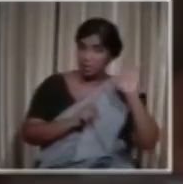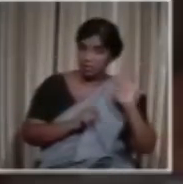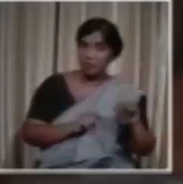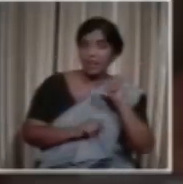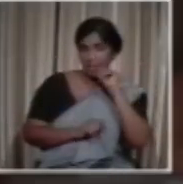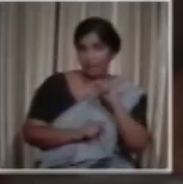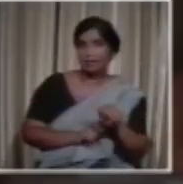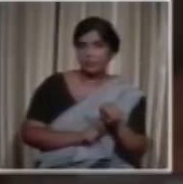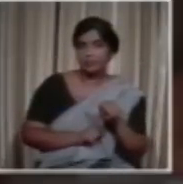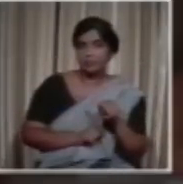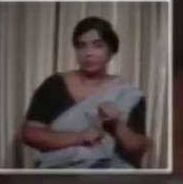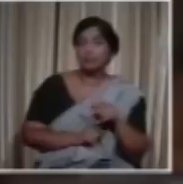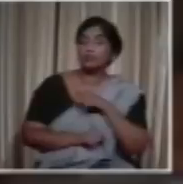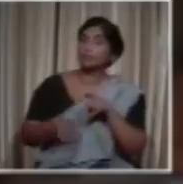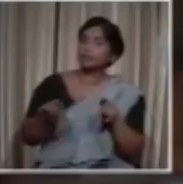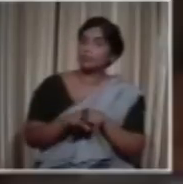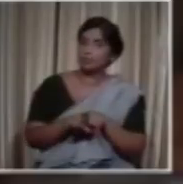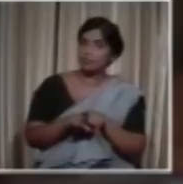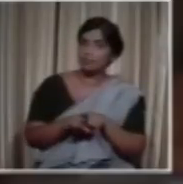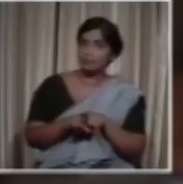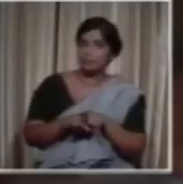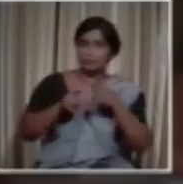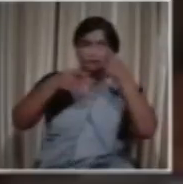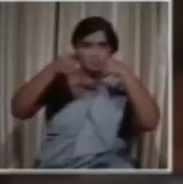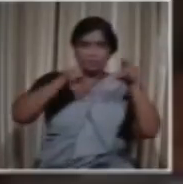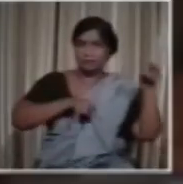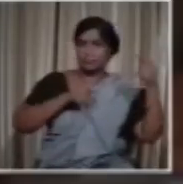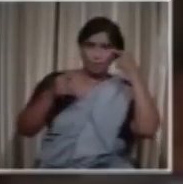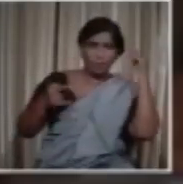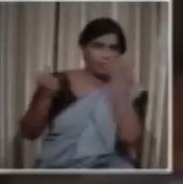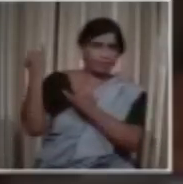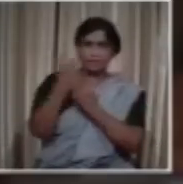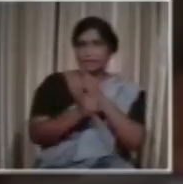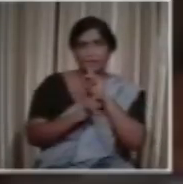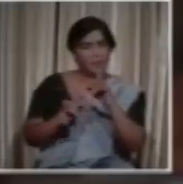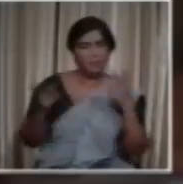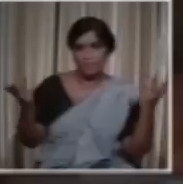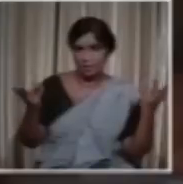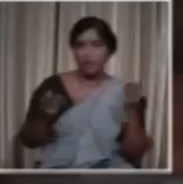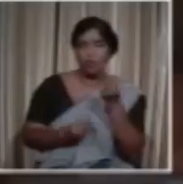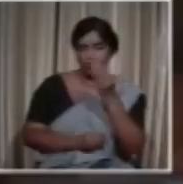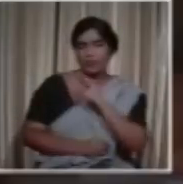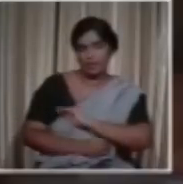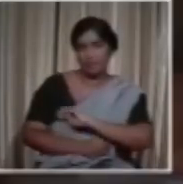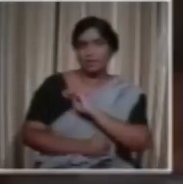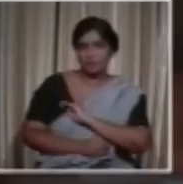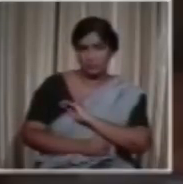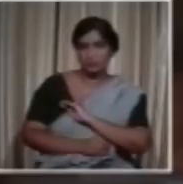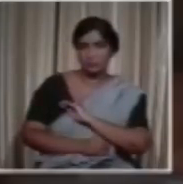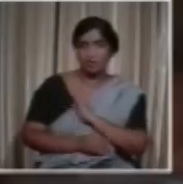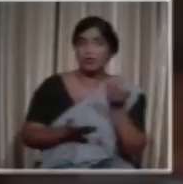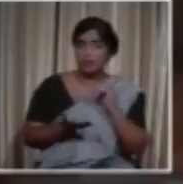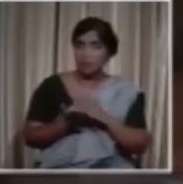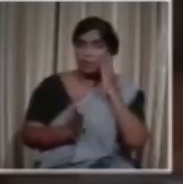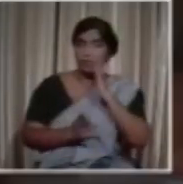ඇත්ත. Itu mereka, ekinekar itu anggila dikkeran itu bae. Apit apa di evasi mati ya ntuon. Nawata sancara